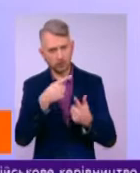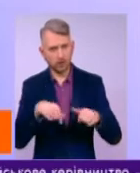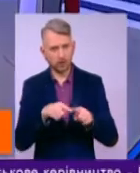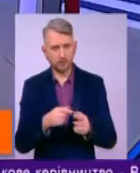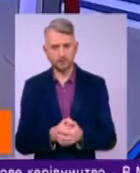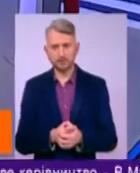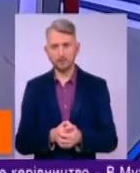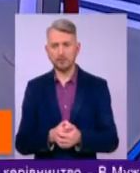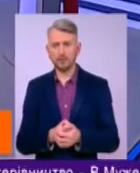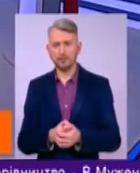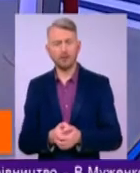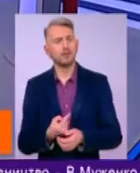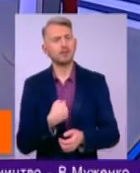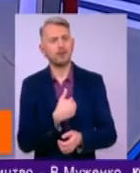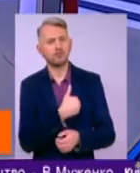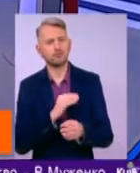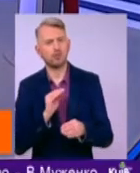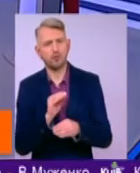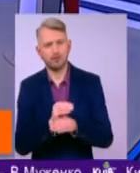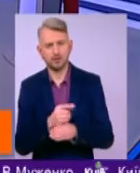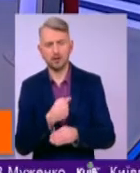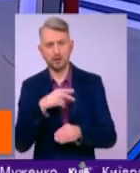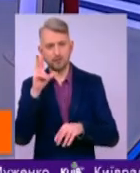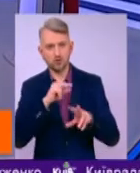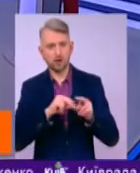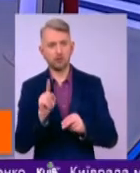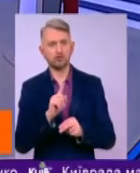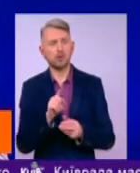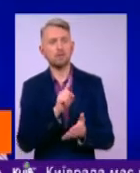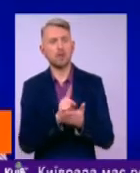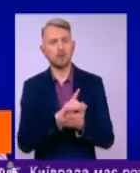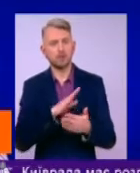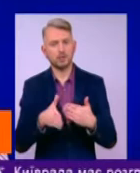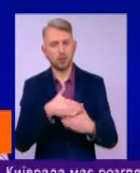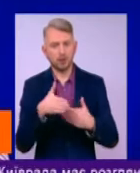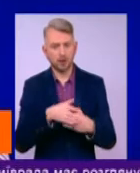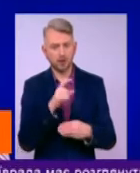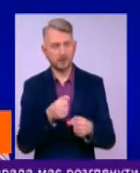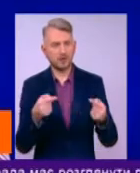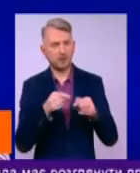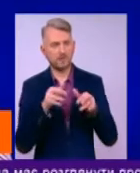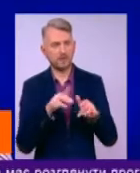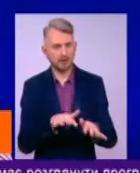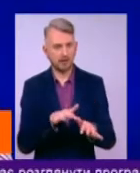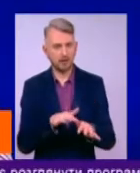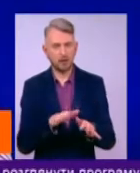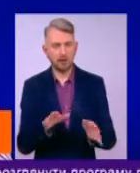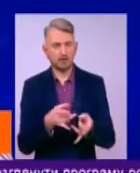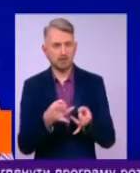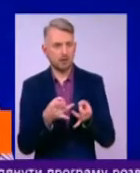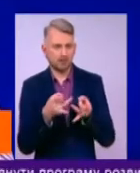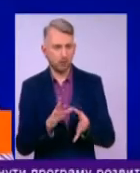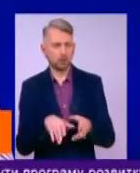все ж таки, ну, да, я б хотіла доповнити, я все ж таки вважаю, що має бути покарання за певні дії, не спроста кримінальний